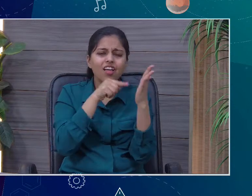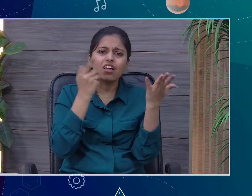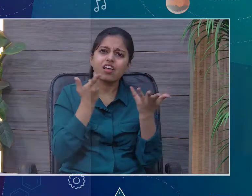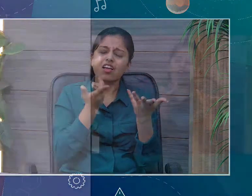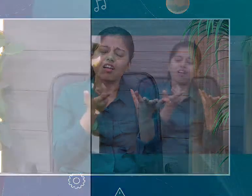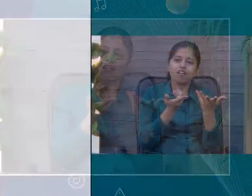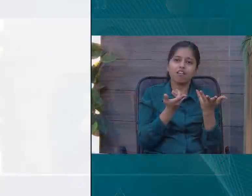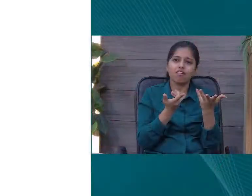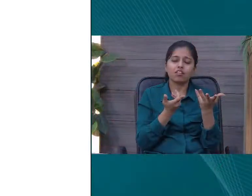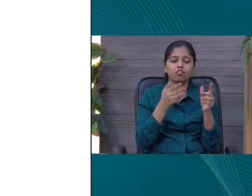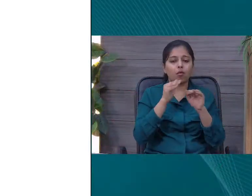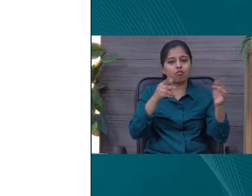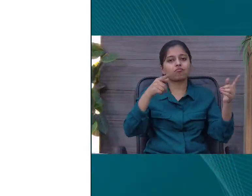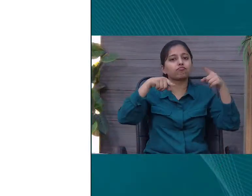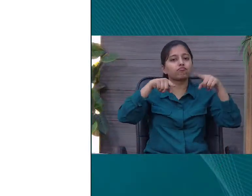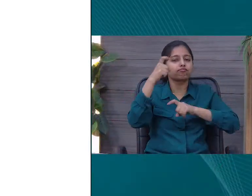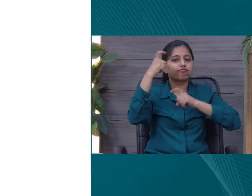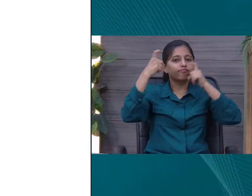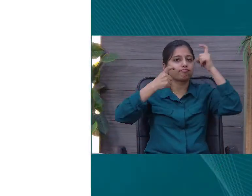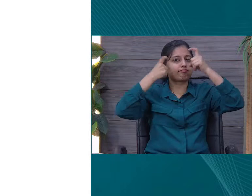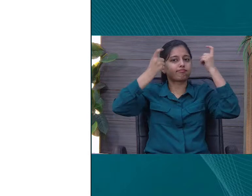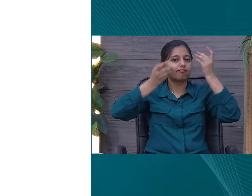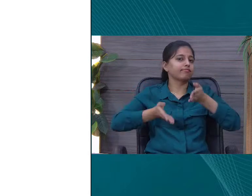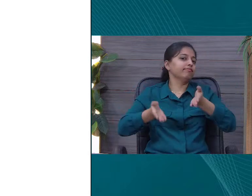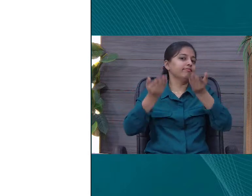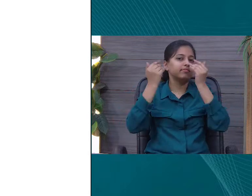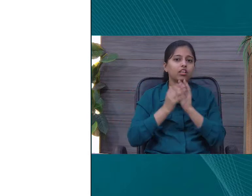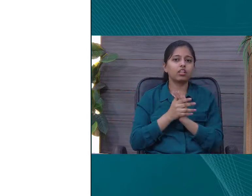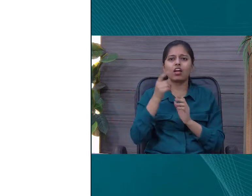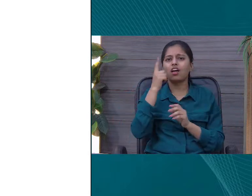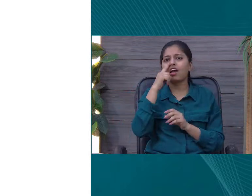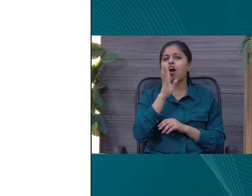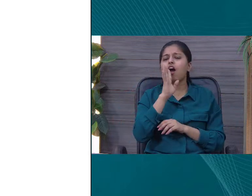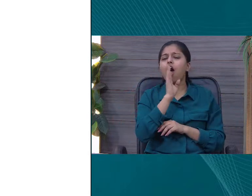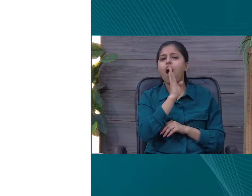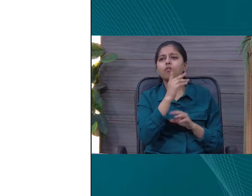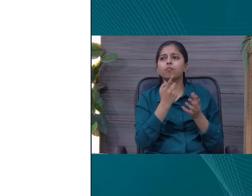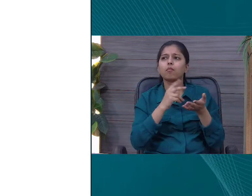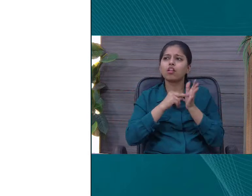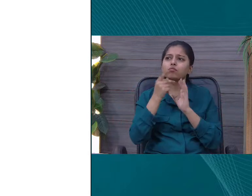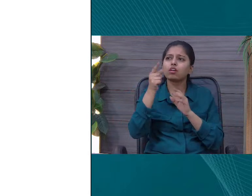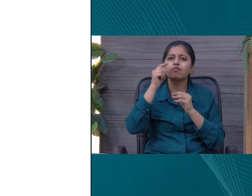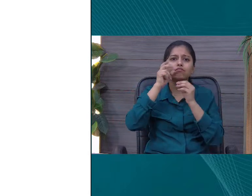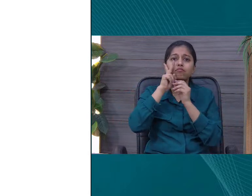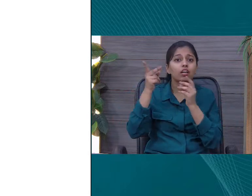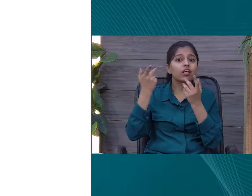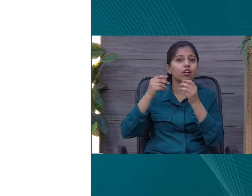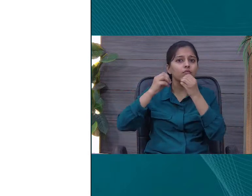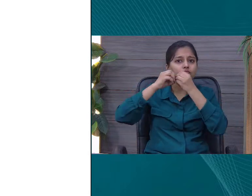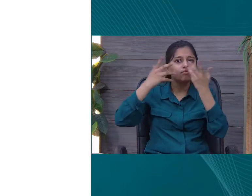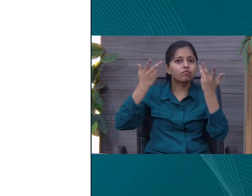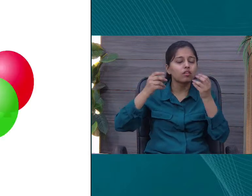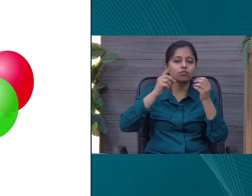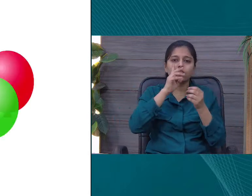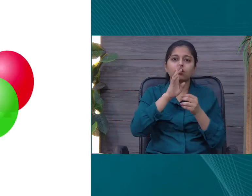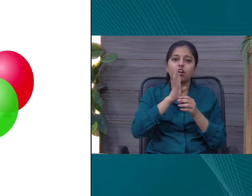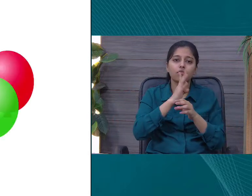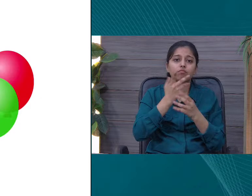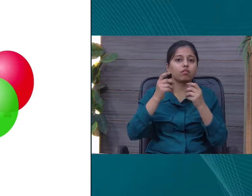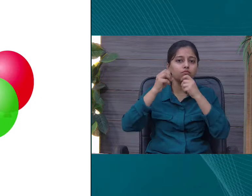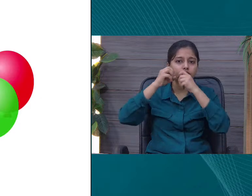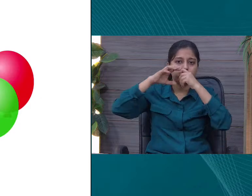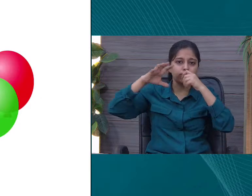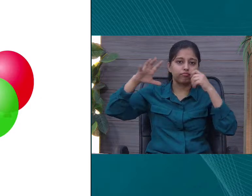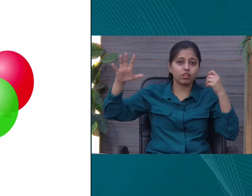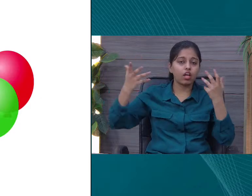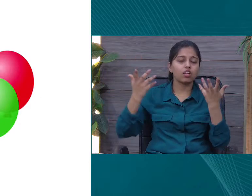द चिल्ड्रन गेस. एंड व्हाट डू यू थिंक, रेनू, व्हाट दिस शैडो इज अबाउट? मैम, इट्स बलून्स. इट इज द